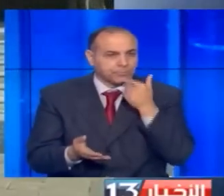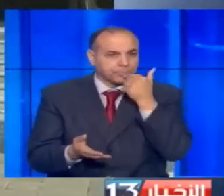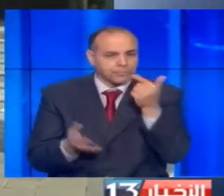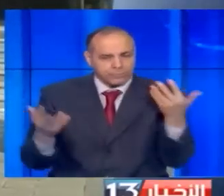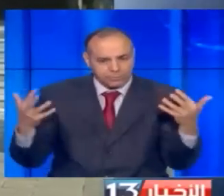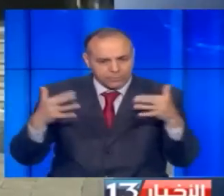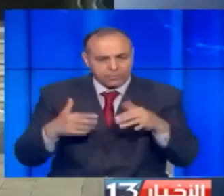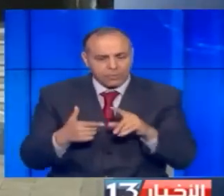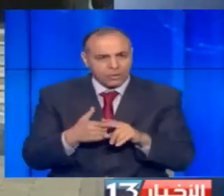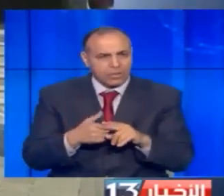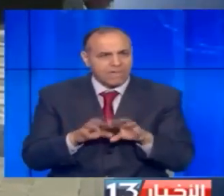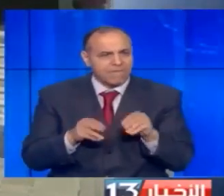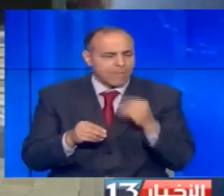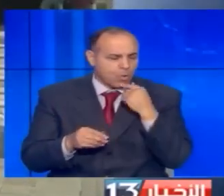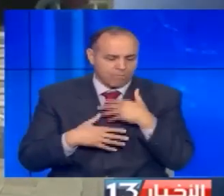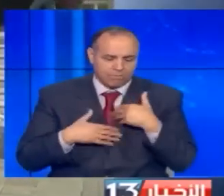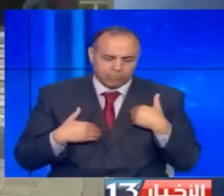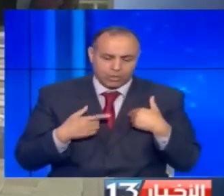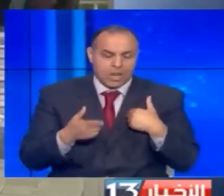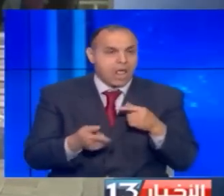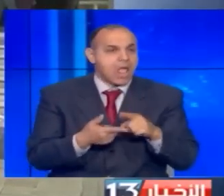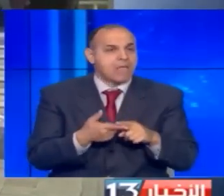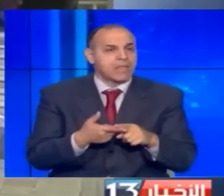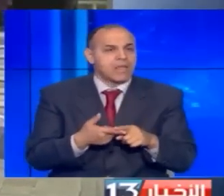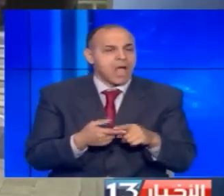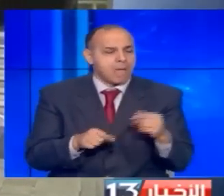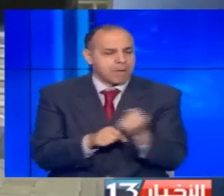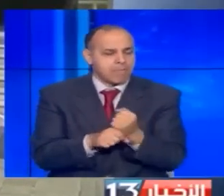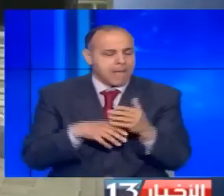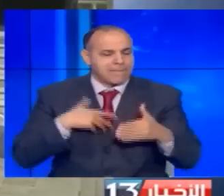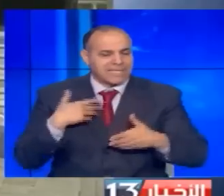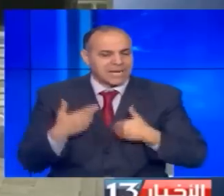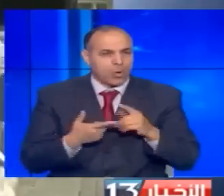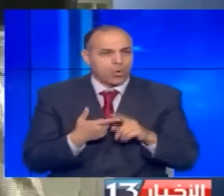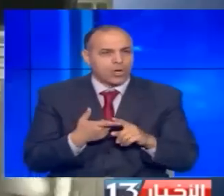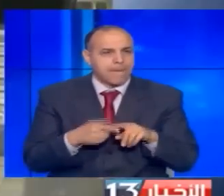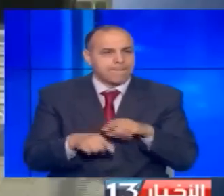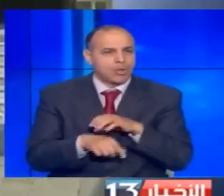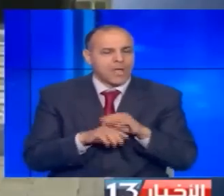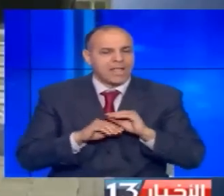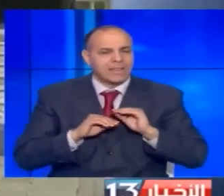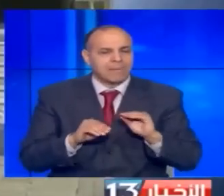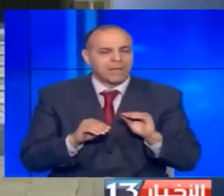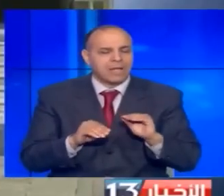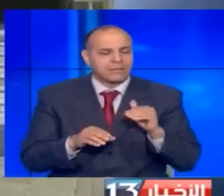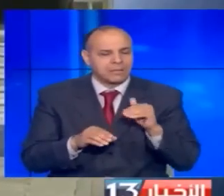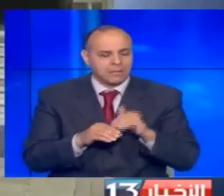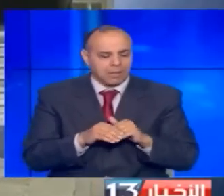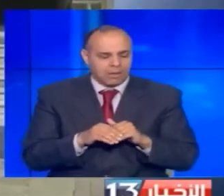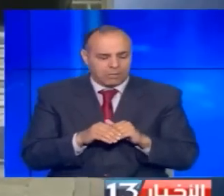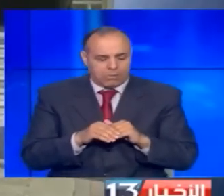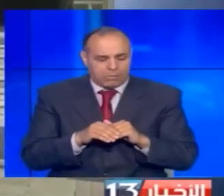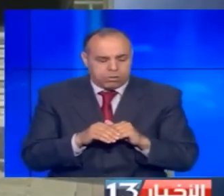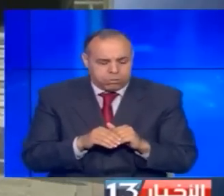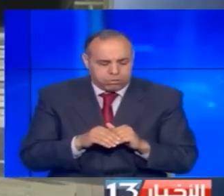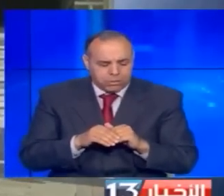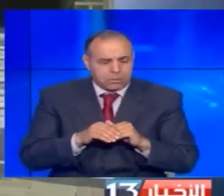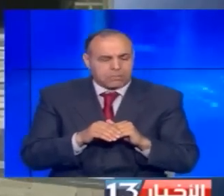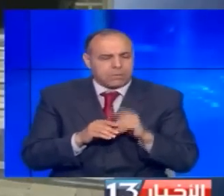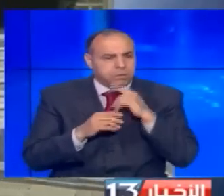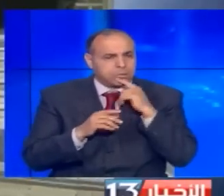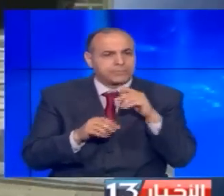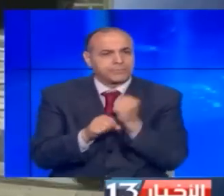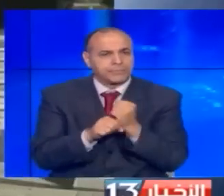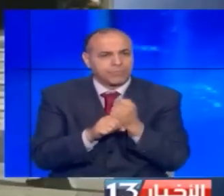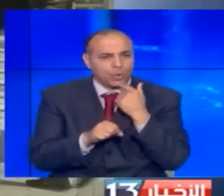حضور خاصة الحاجة اللي فرحتنا سنة أنه جات أعمال مسرحية من مندوبية التربية من مؤسسات تربوية ريفية، يعني من بوحجلة